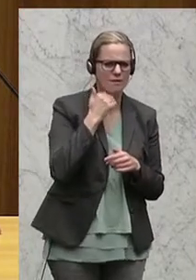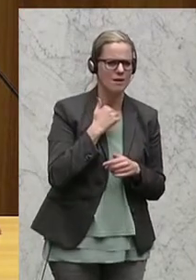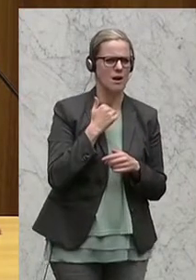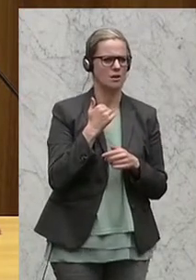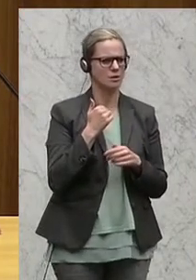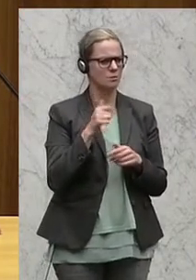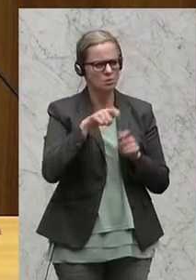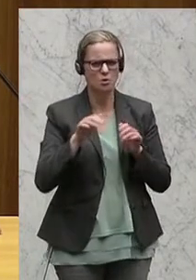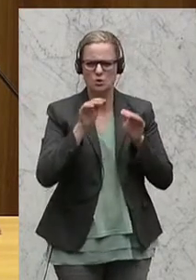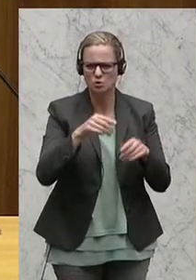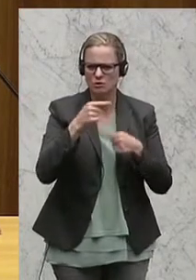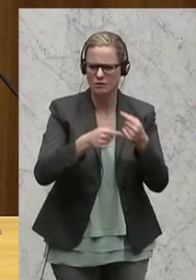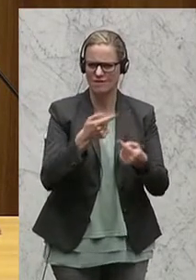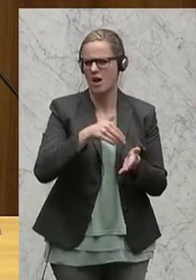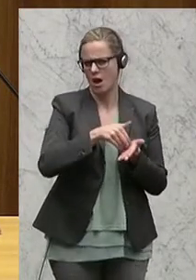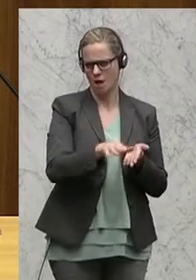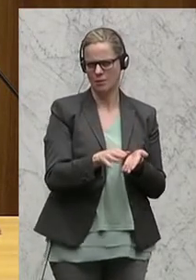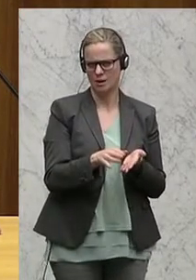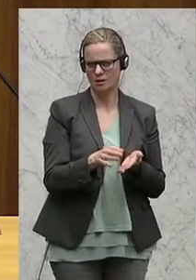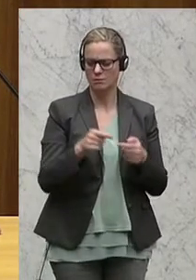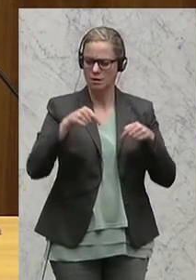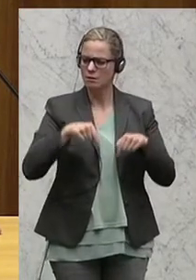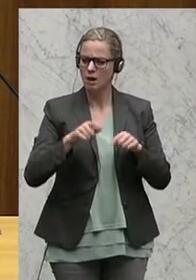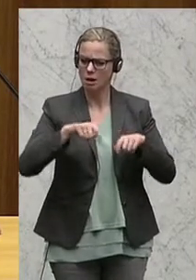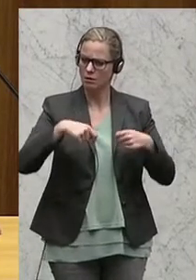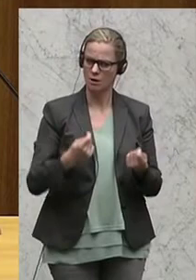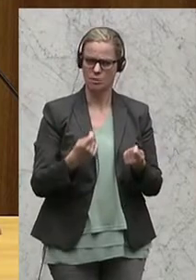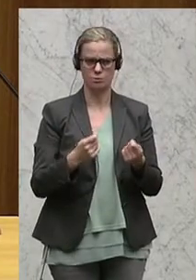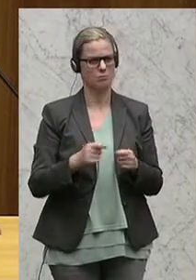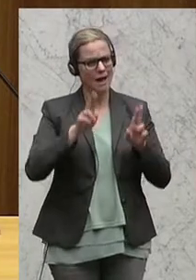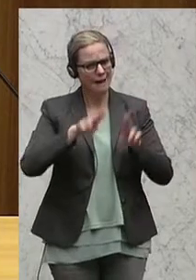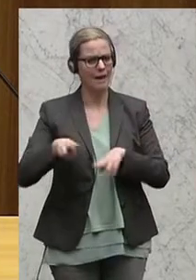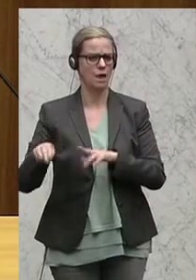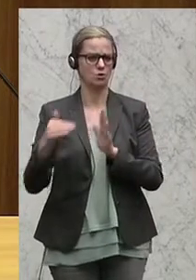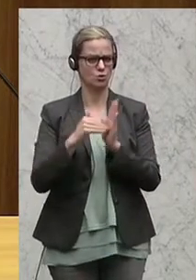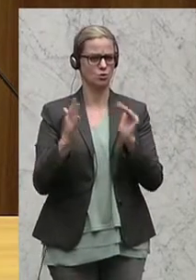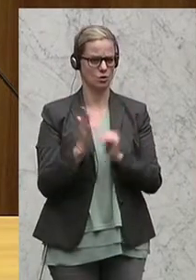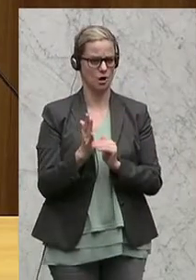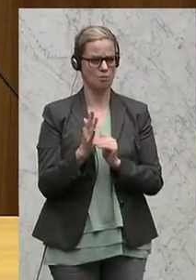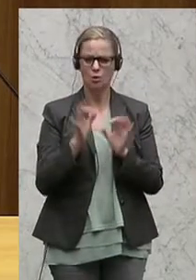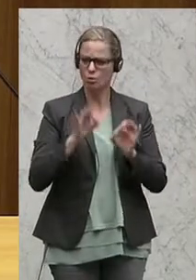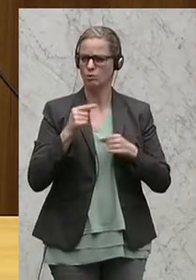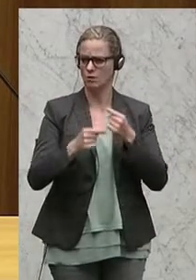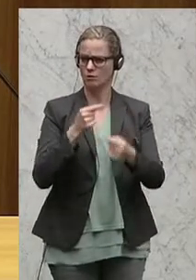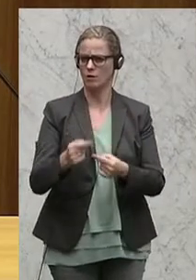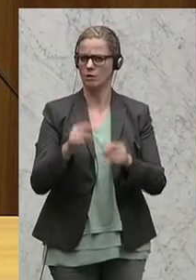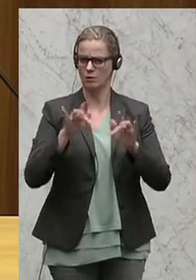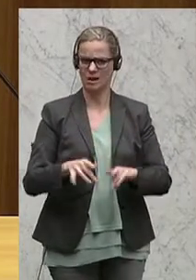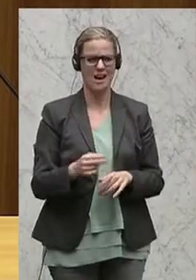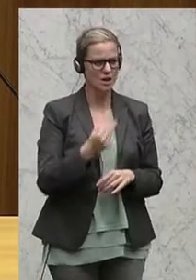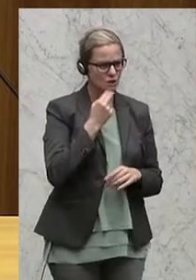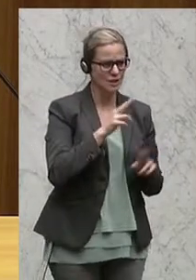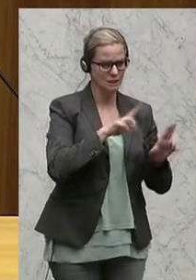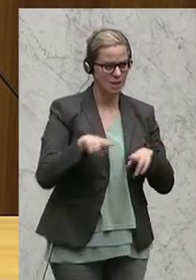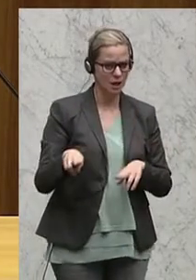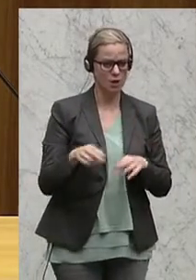Investitionsschutzverfahren, die wir ablehnen, weil wir der Meinung sind, wir haben ein ausreichendes entwickeltes Rechtssystem zum einen und zum anderen. Die Schiedsgerichte, so